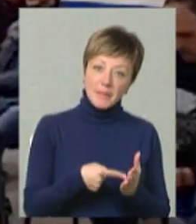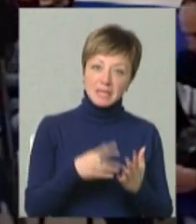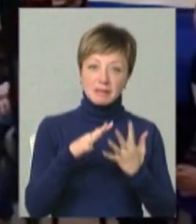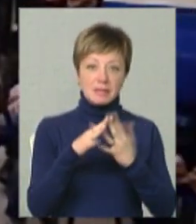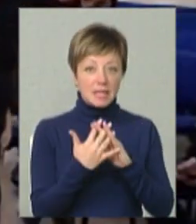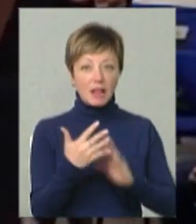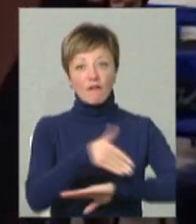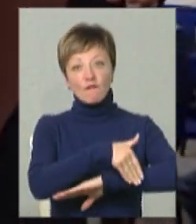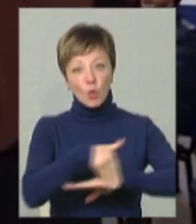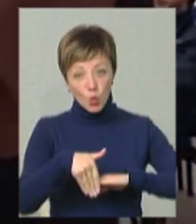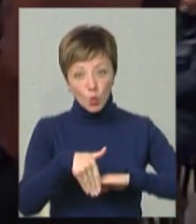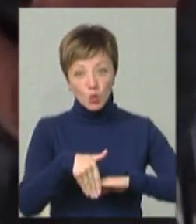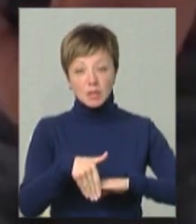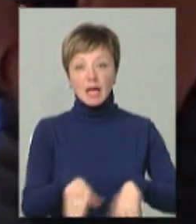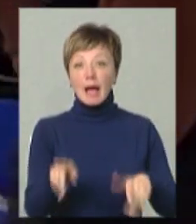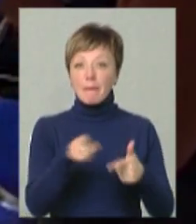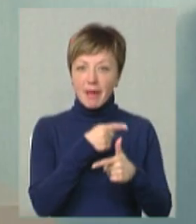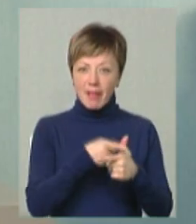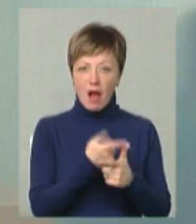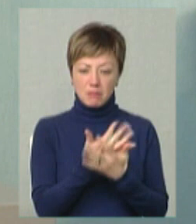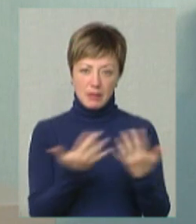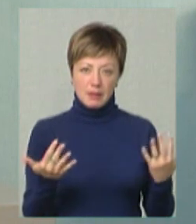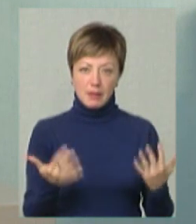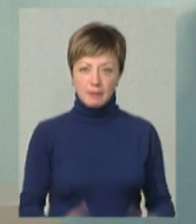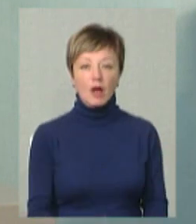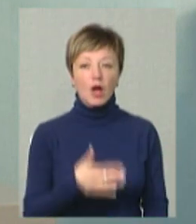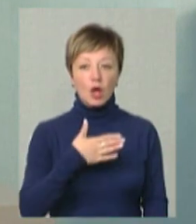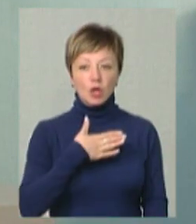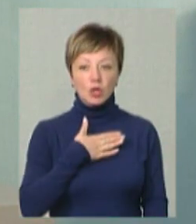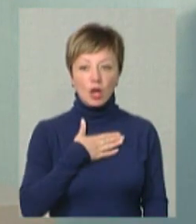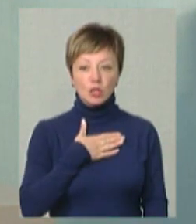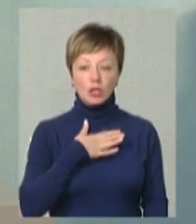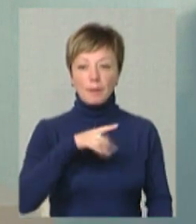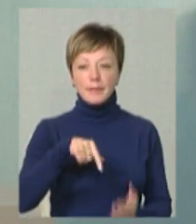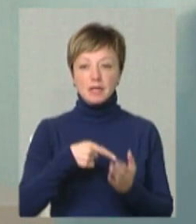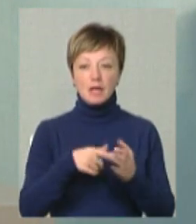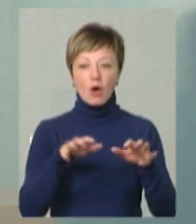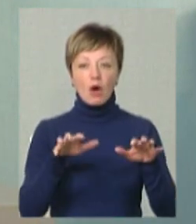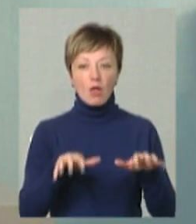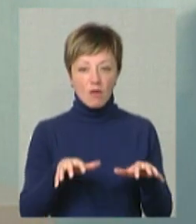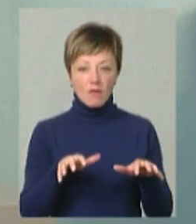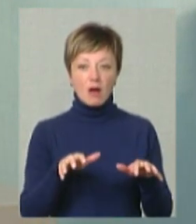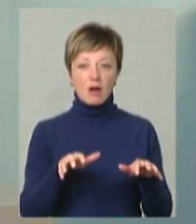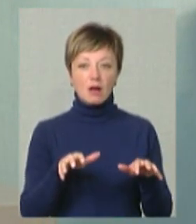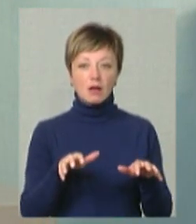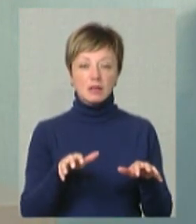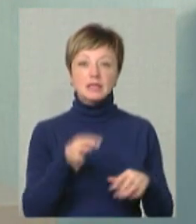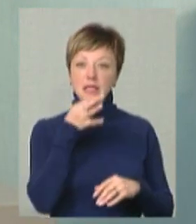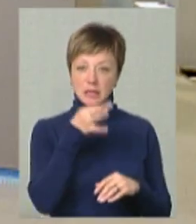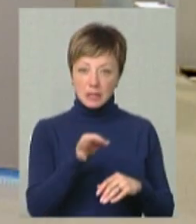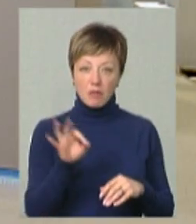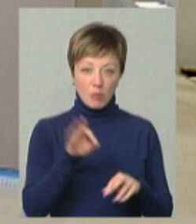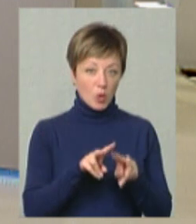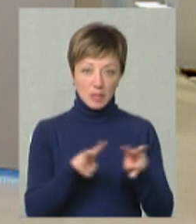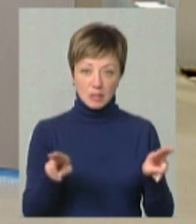сіл, вулиць, іменах і так далі. Наш міський голова, власне, сказав про